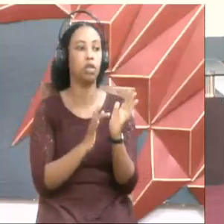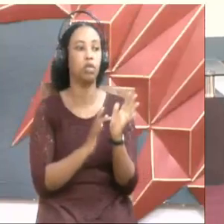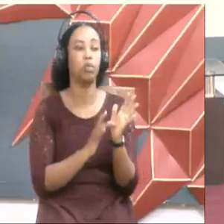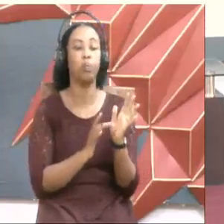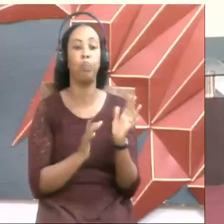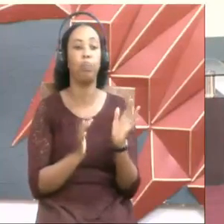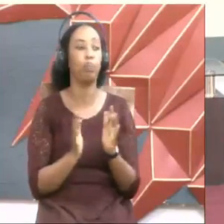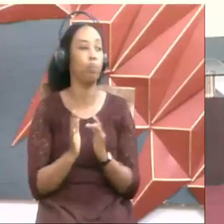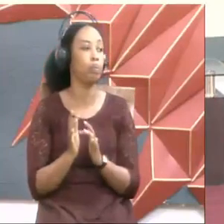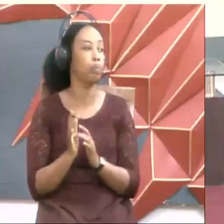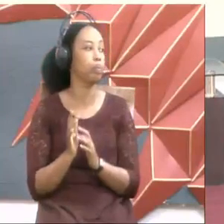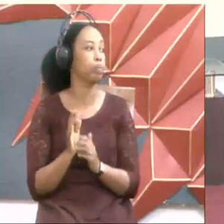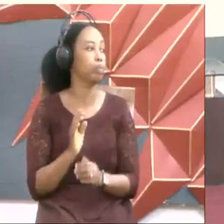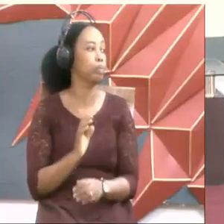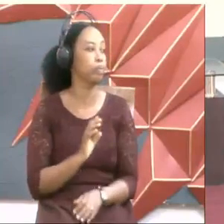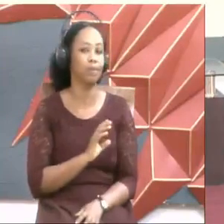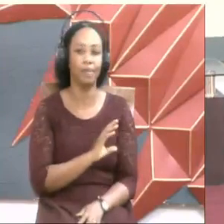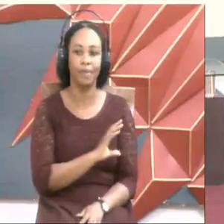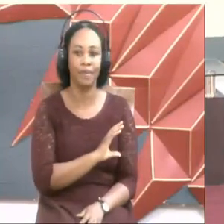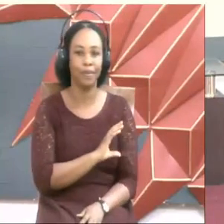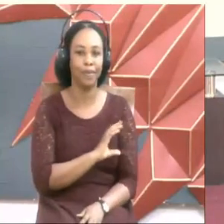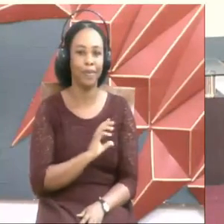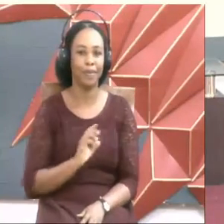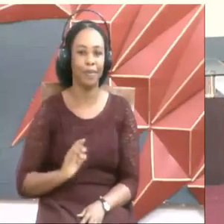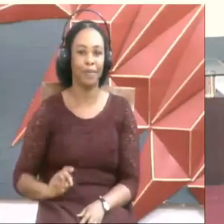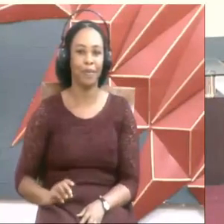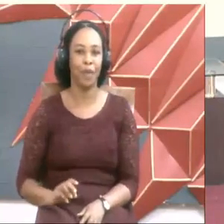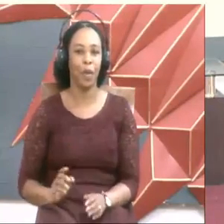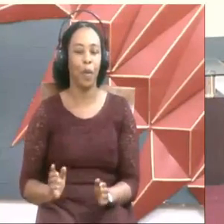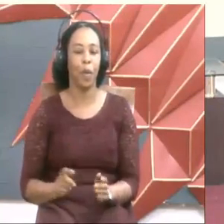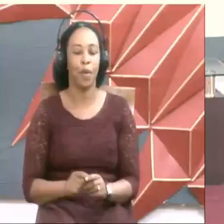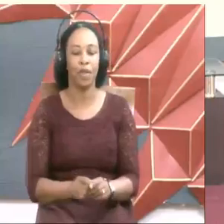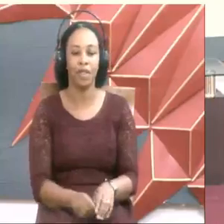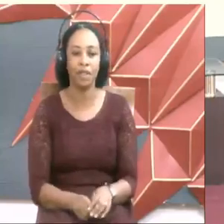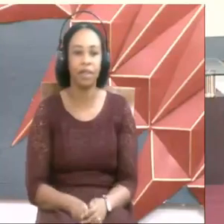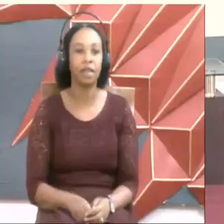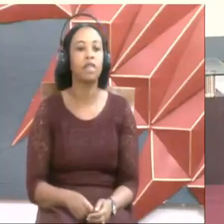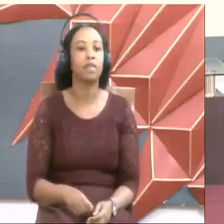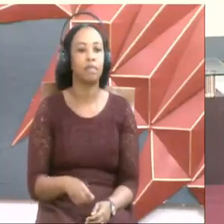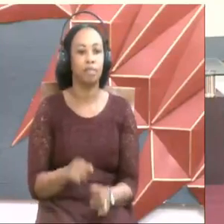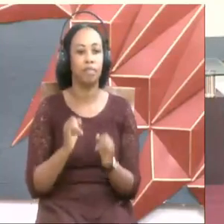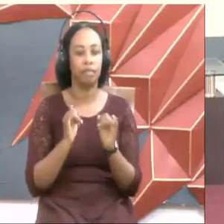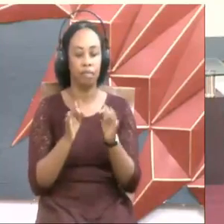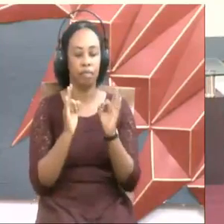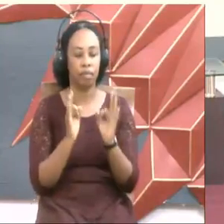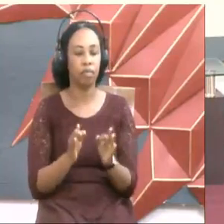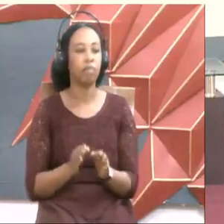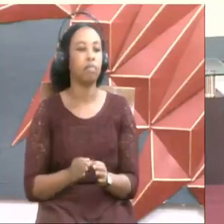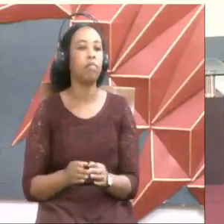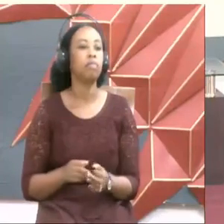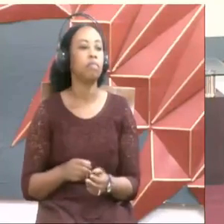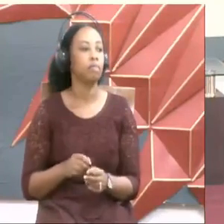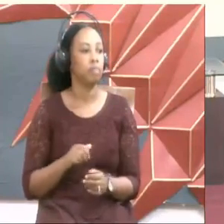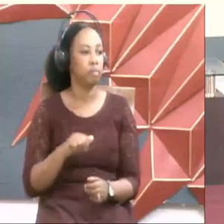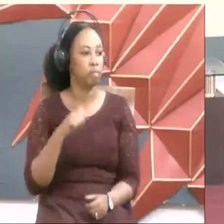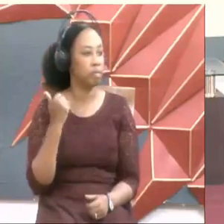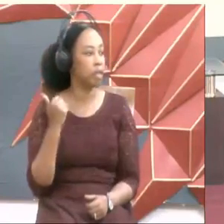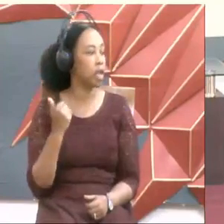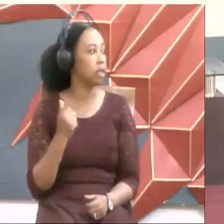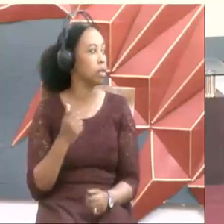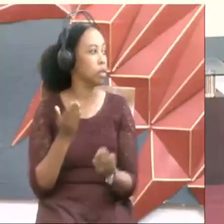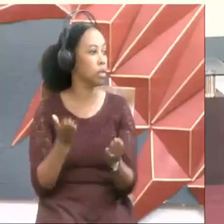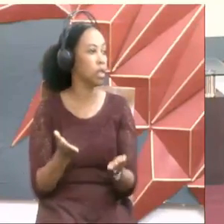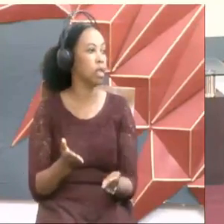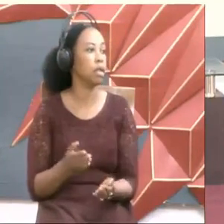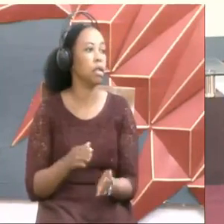ye mwene data nawe mushiki wanjye niba hari undi waba uri hano nagiye ngo